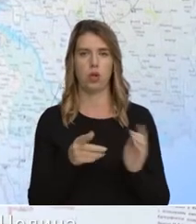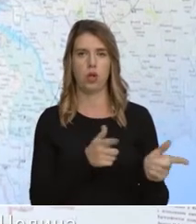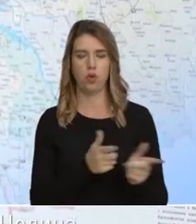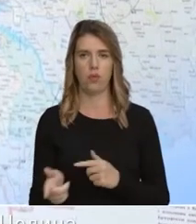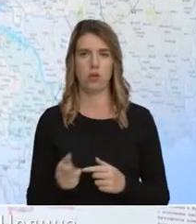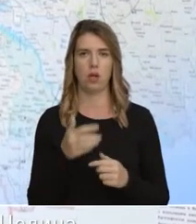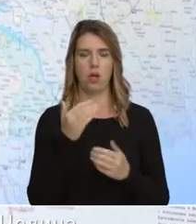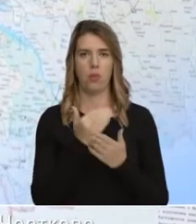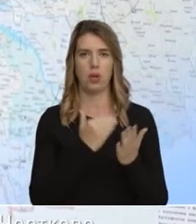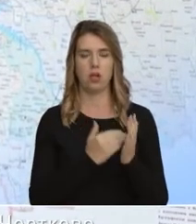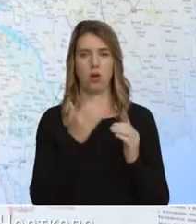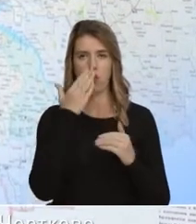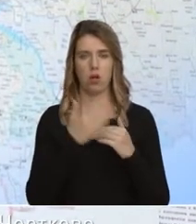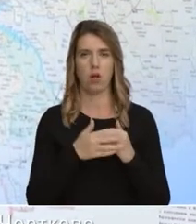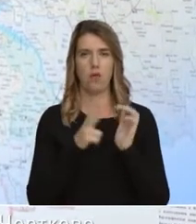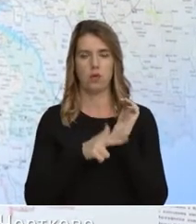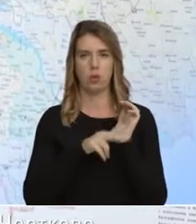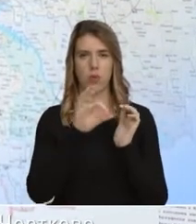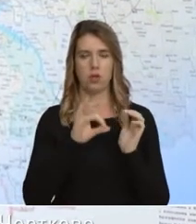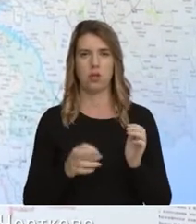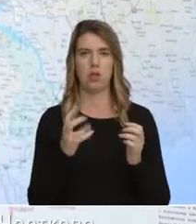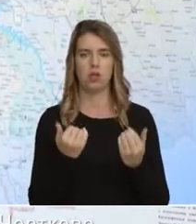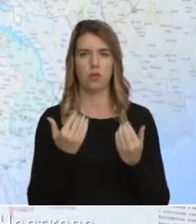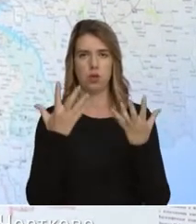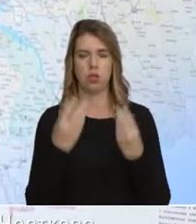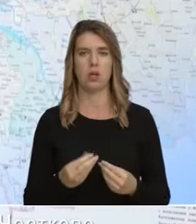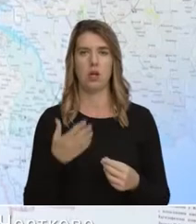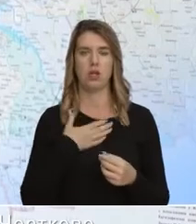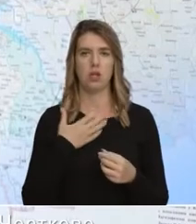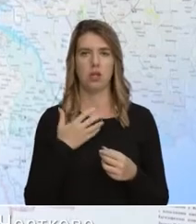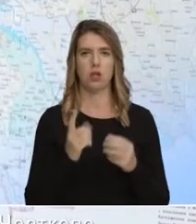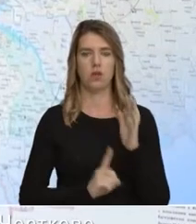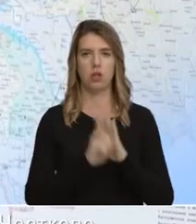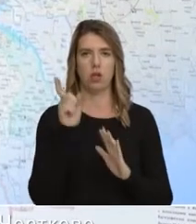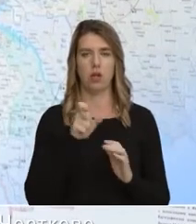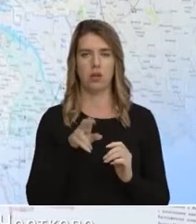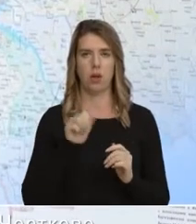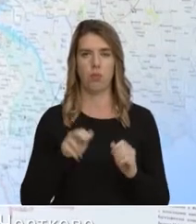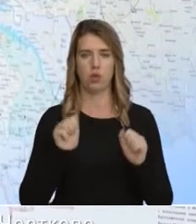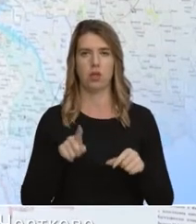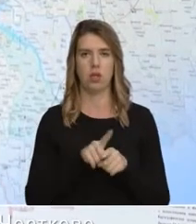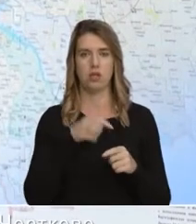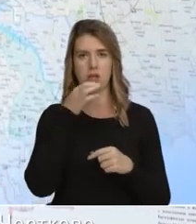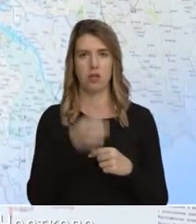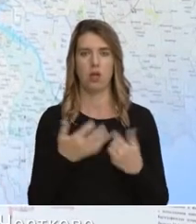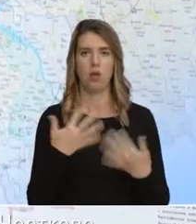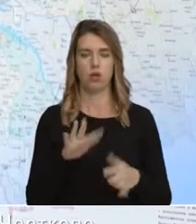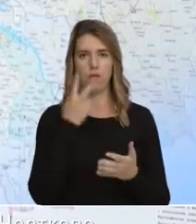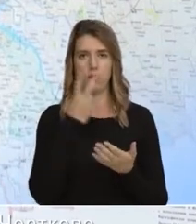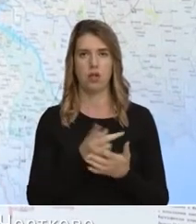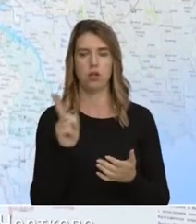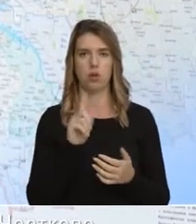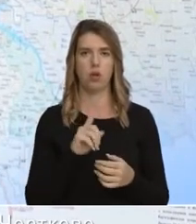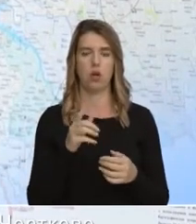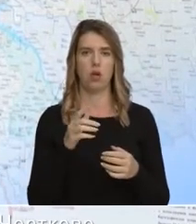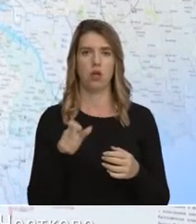готовность порядка, наверное, 80% на сегодняшний день всего нашего реализуемого первоначального этапа, можно сказать. Поэтому вы уже видели, да, что